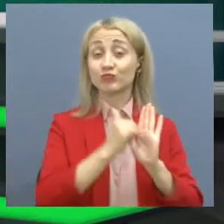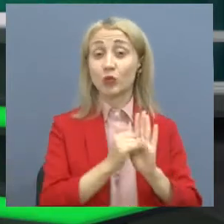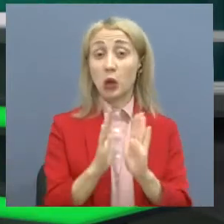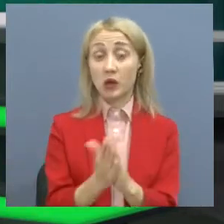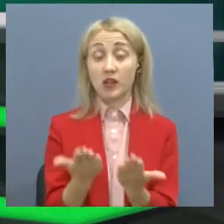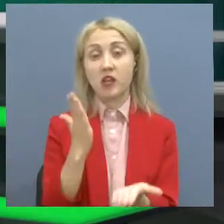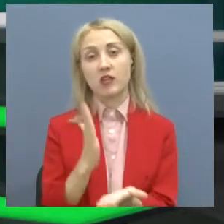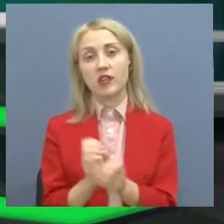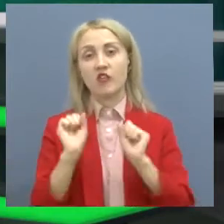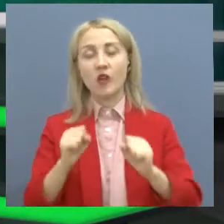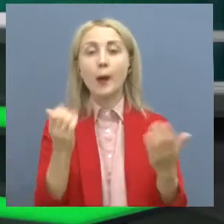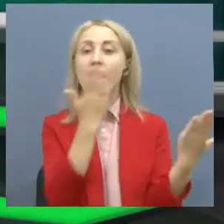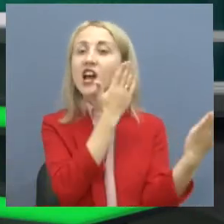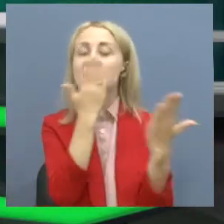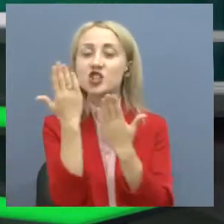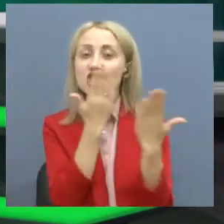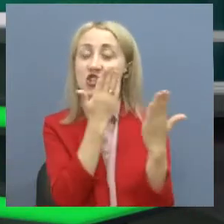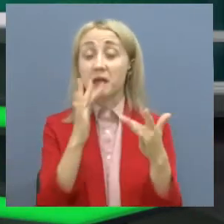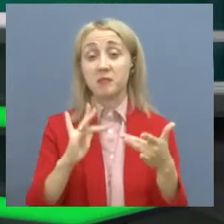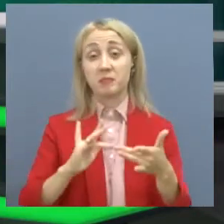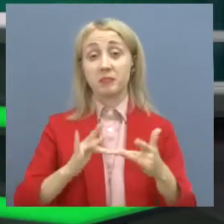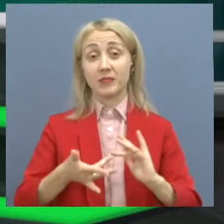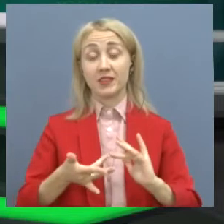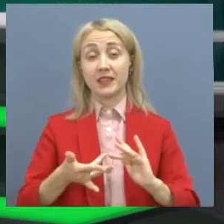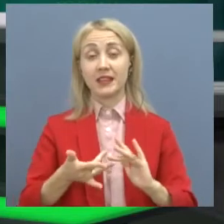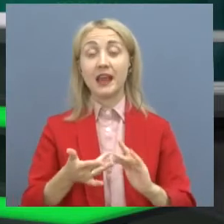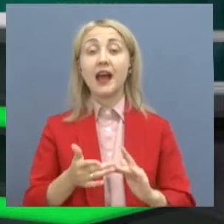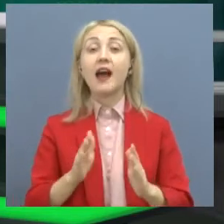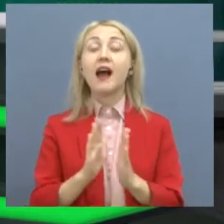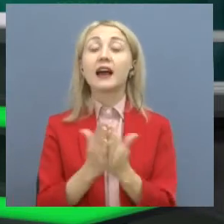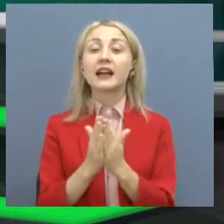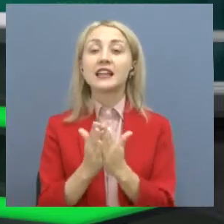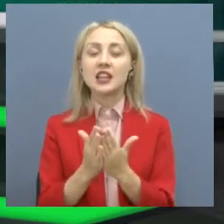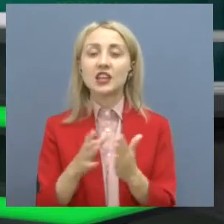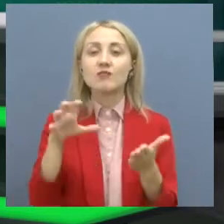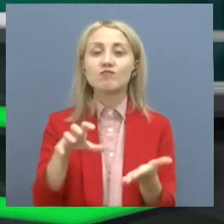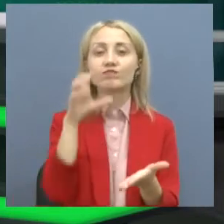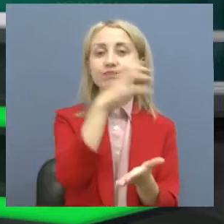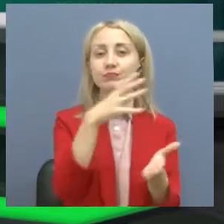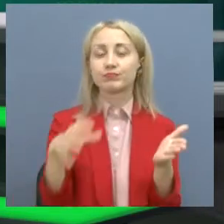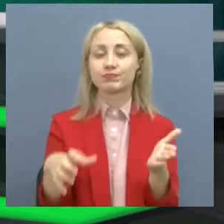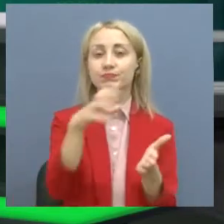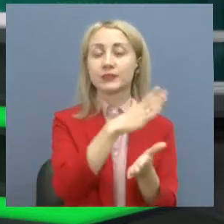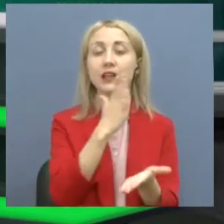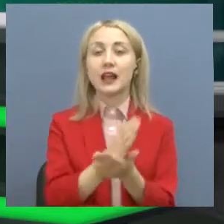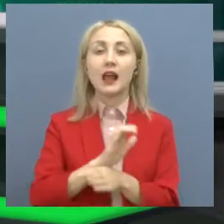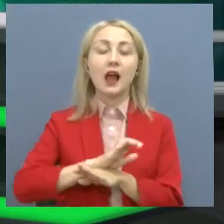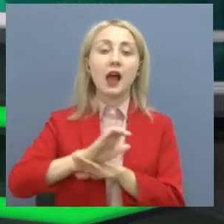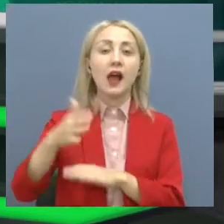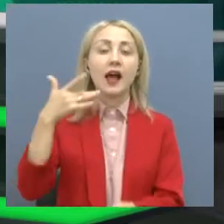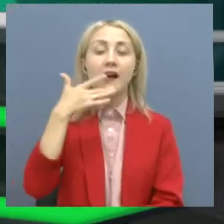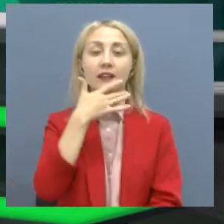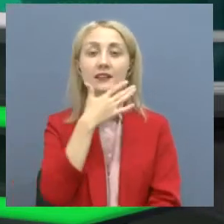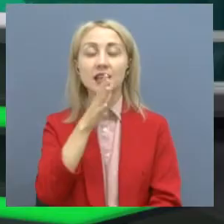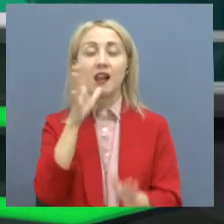алмайық, онлайн форматта оқуға мүмкіндік қарастырылған. Сандық нысанға көшірілген кітаптар Қазақ ұлттық электронды кітапханасына жіберіледі.